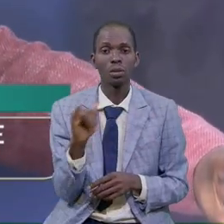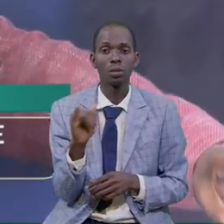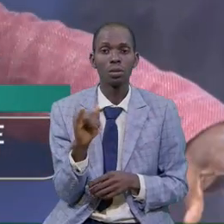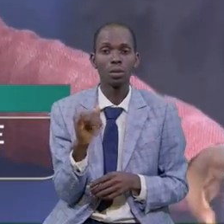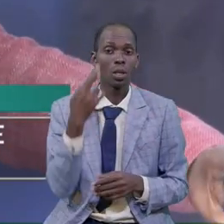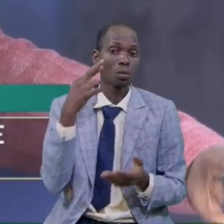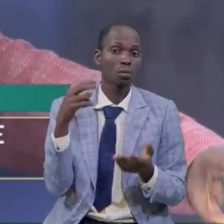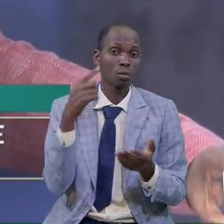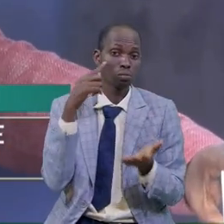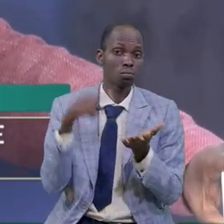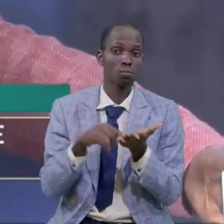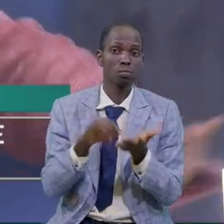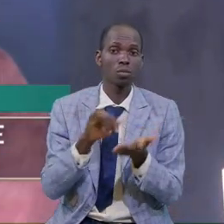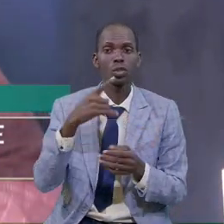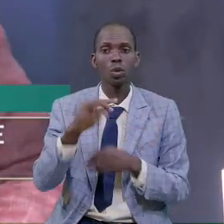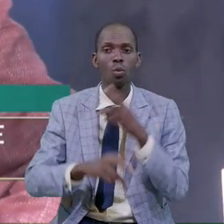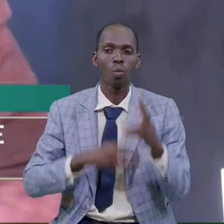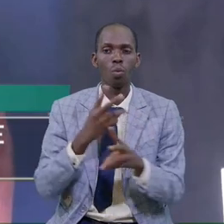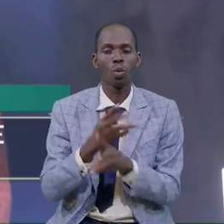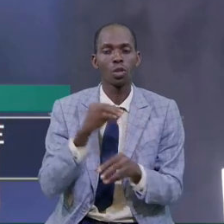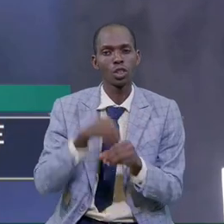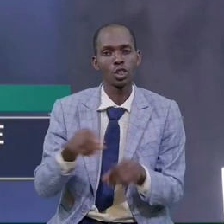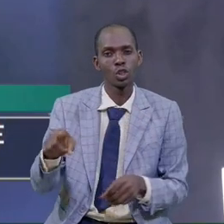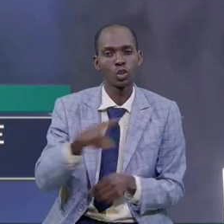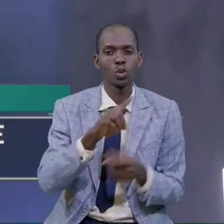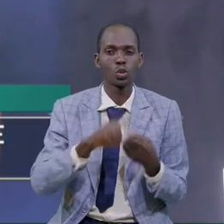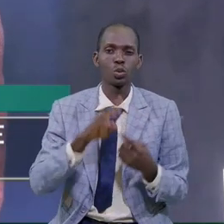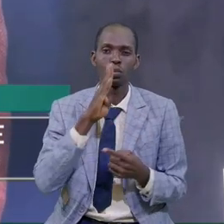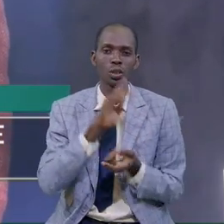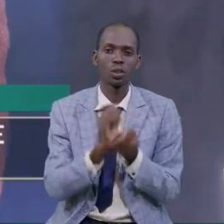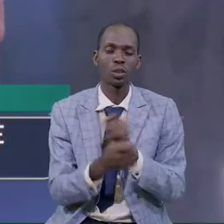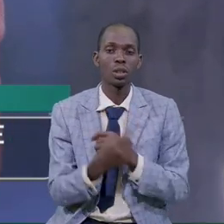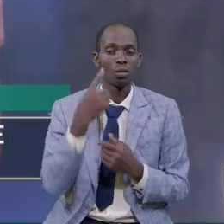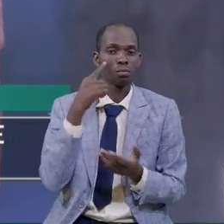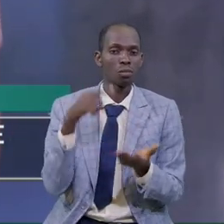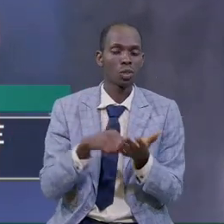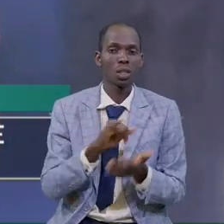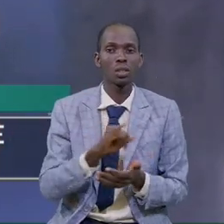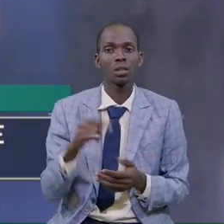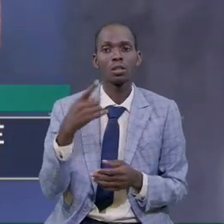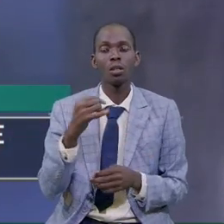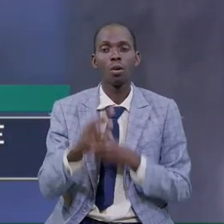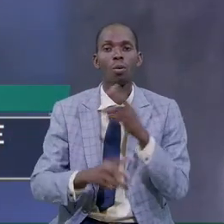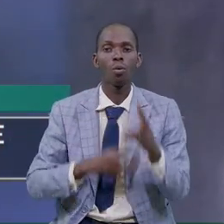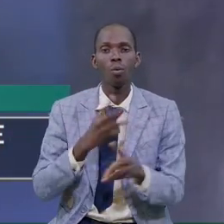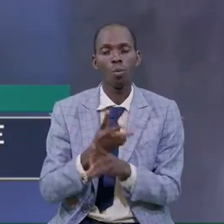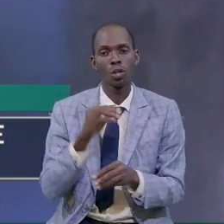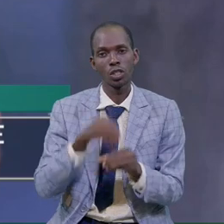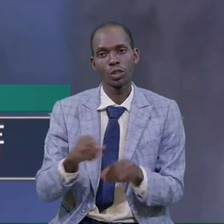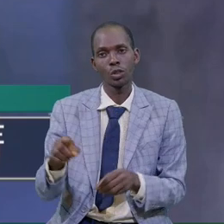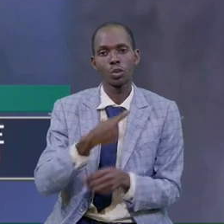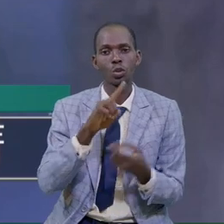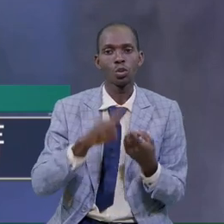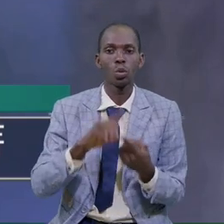reconnaître le monde en toi a changé. Reconnaître le monde en toi a